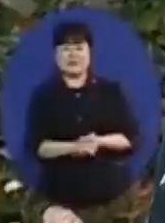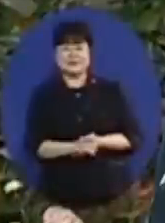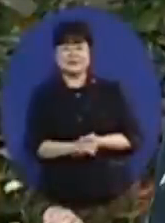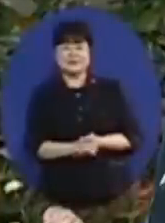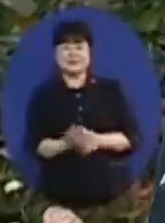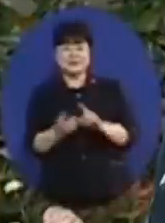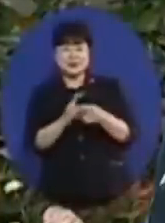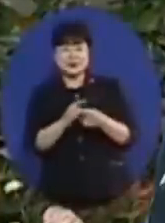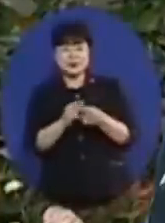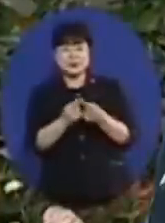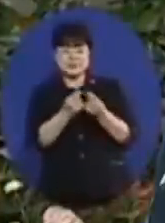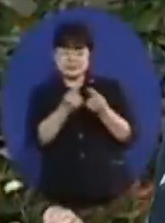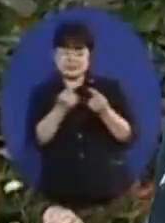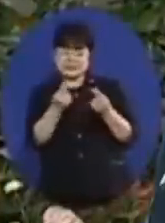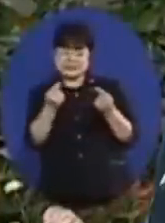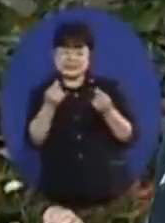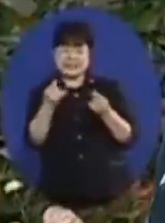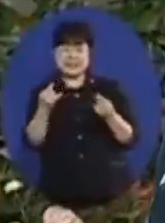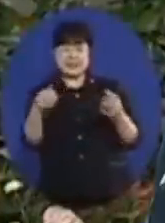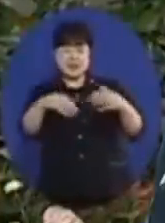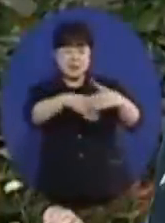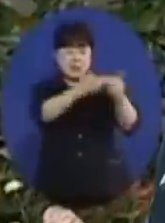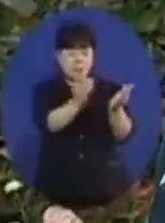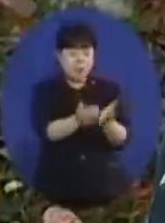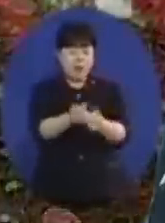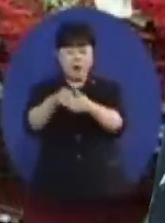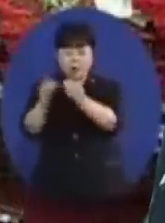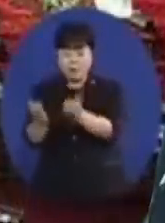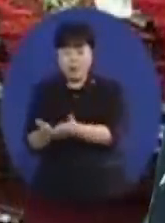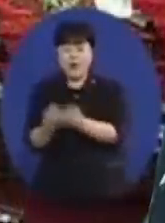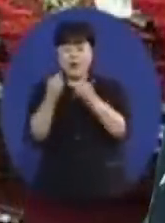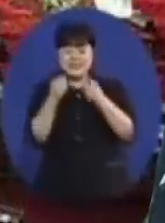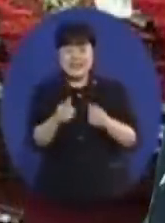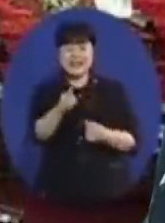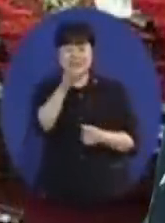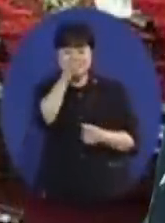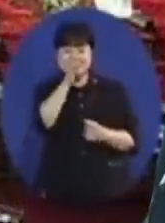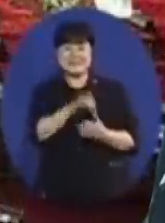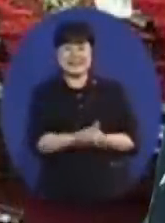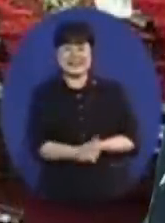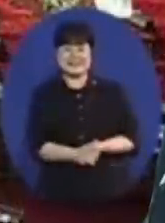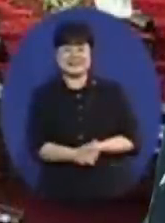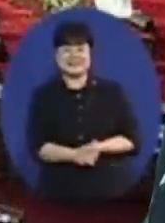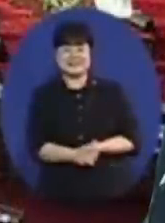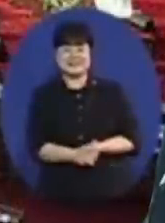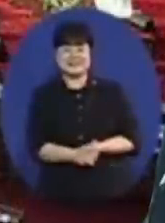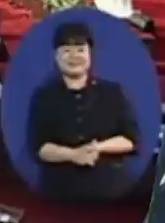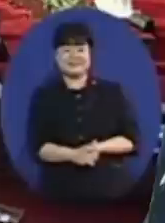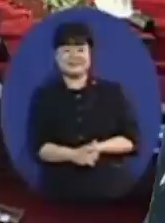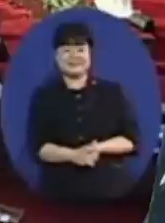인종과 종족에 따라 비슷한 사람들끼리 모여 삽니다